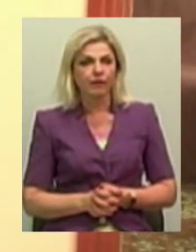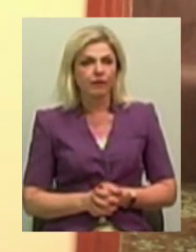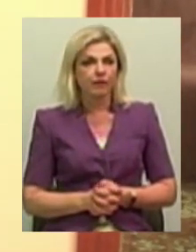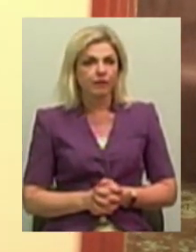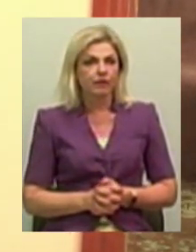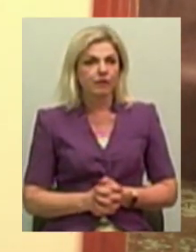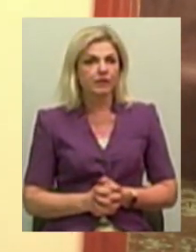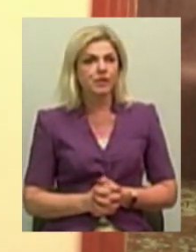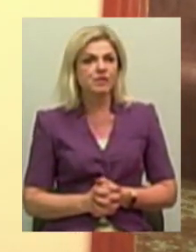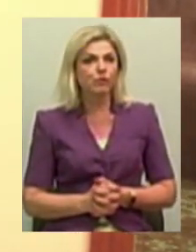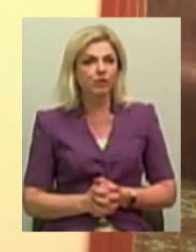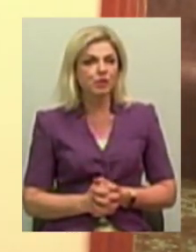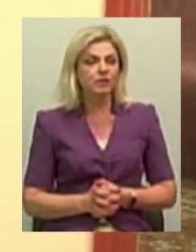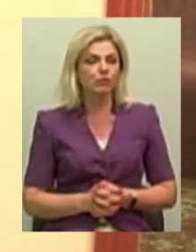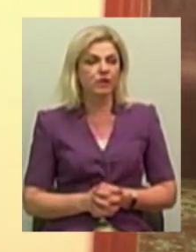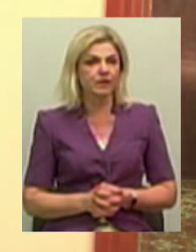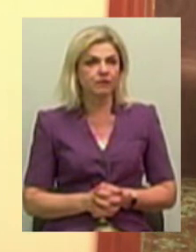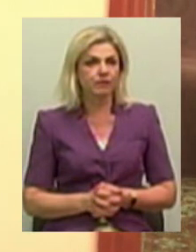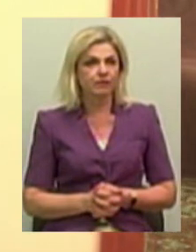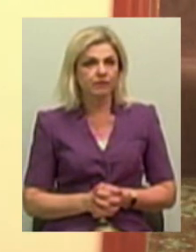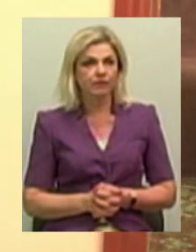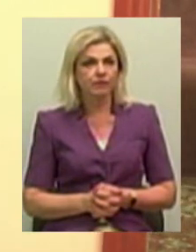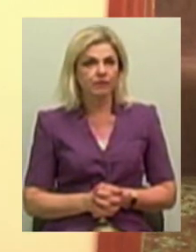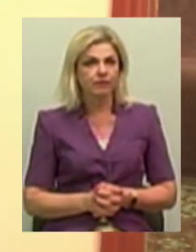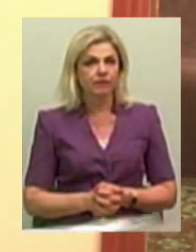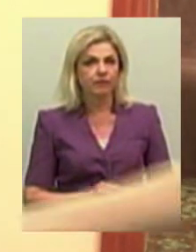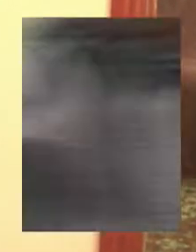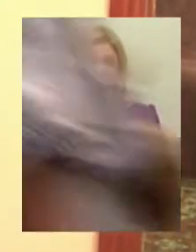наші плани. Це згідно з інструкціями, які ми маємо.